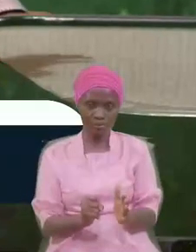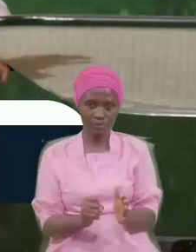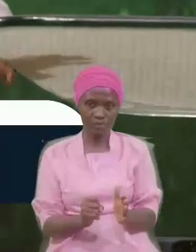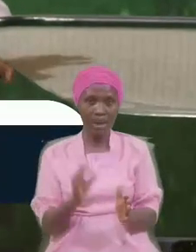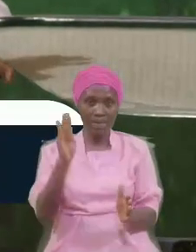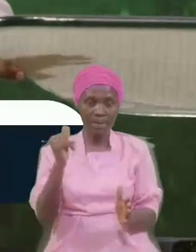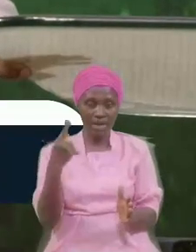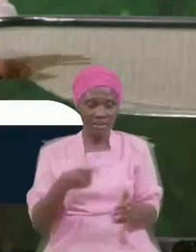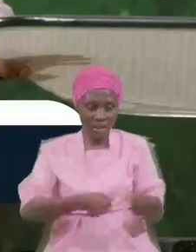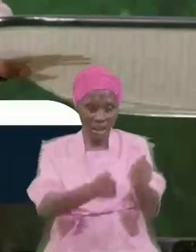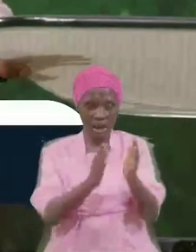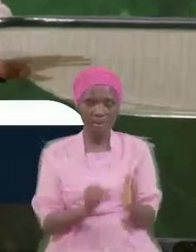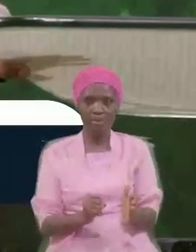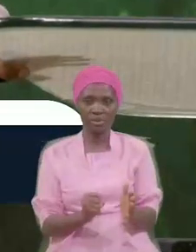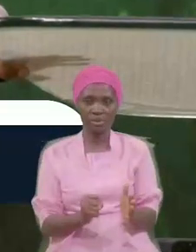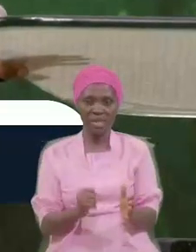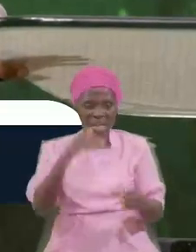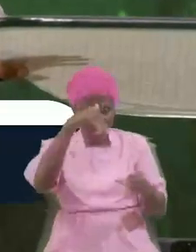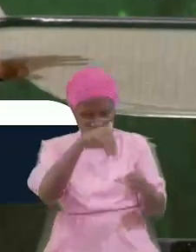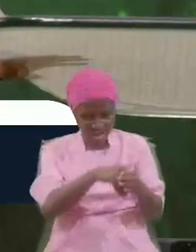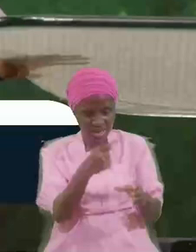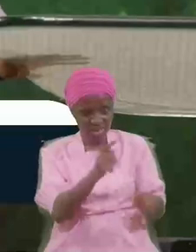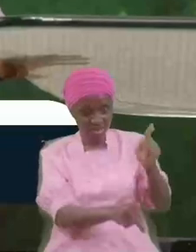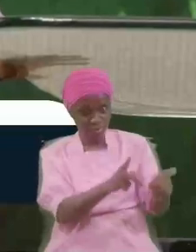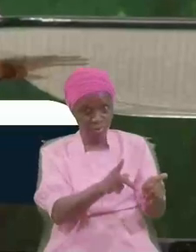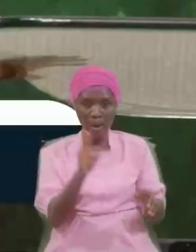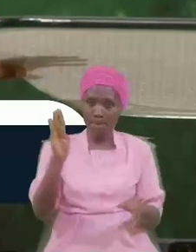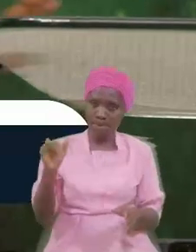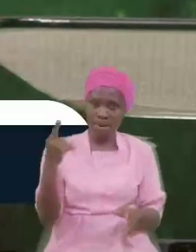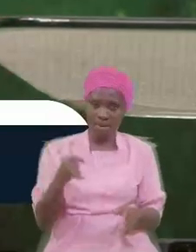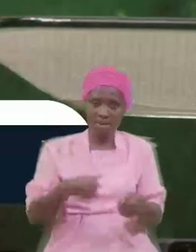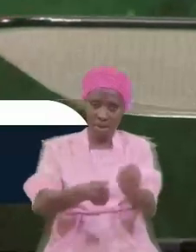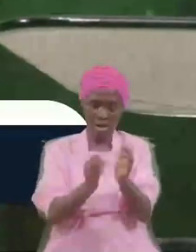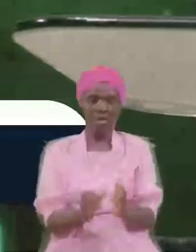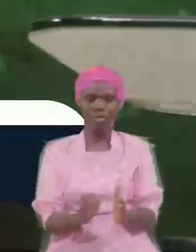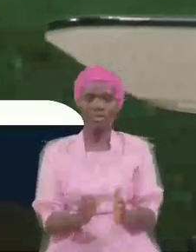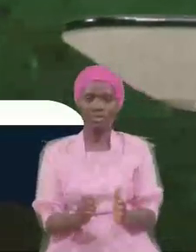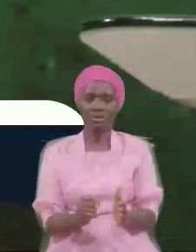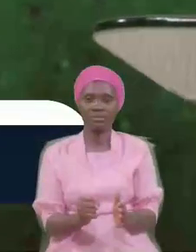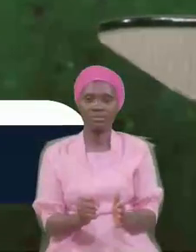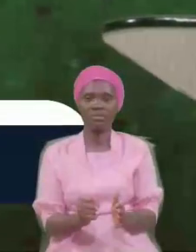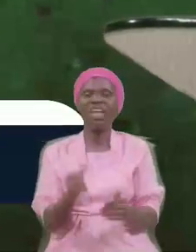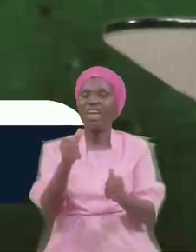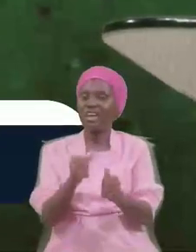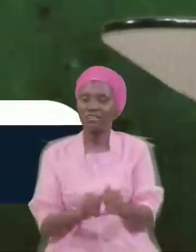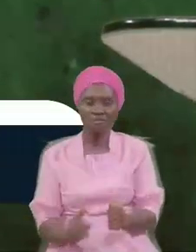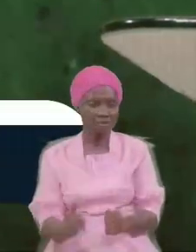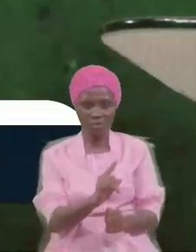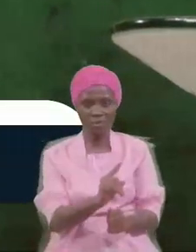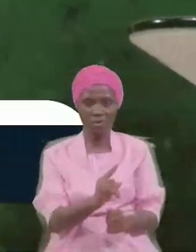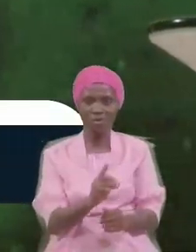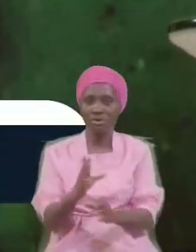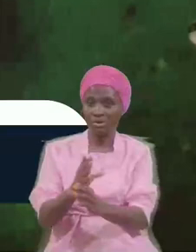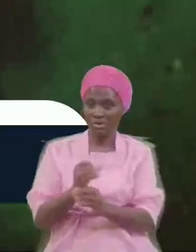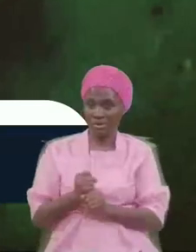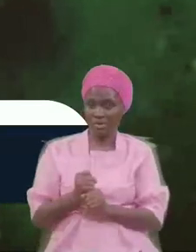Pour les gens, par les apôtres. Dans les gens, par les apôtres. Tout le monde, littéralement, tout